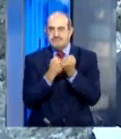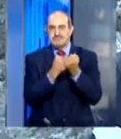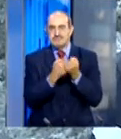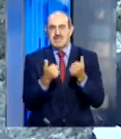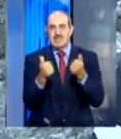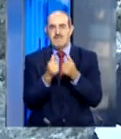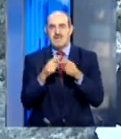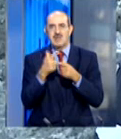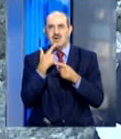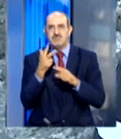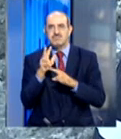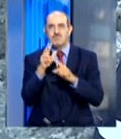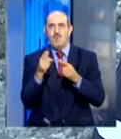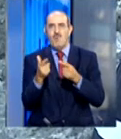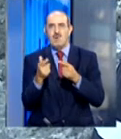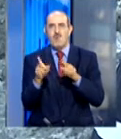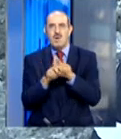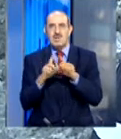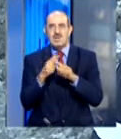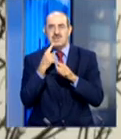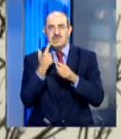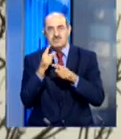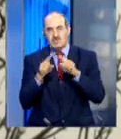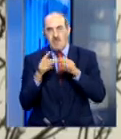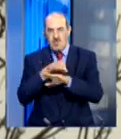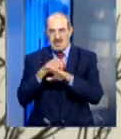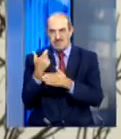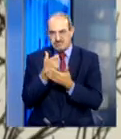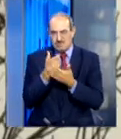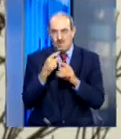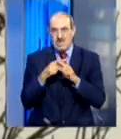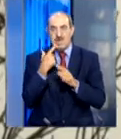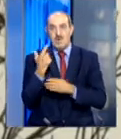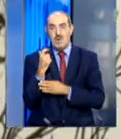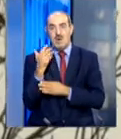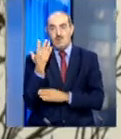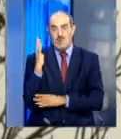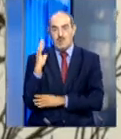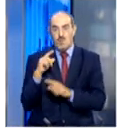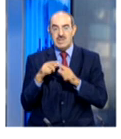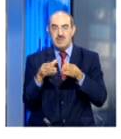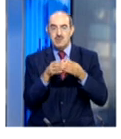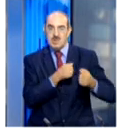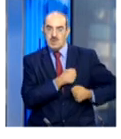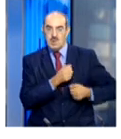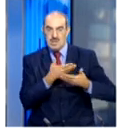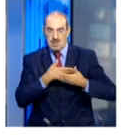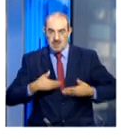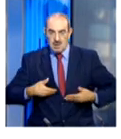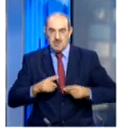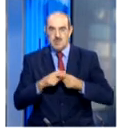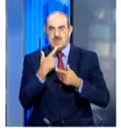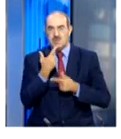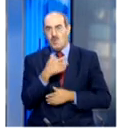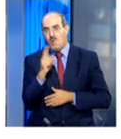بالريتال المتنقلة لبعض الولايات، محافظة الغابات، الجيش الوطني الشعبي، الدرك الوطني